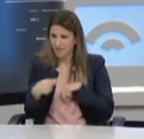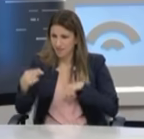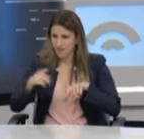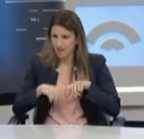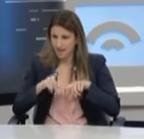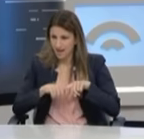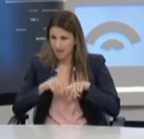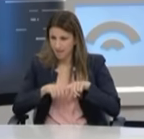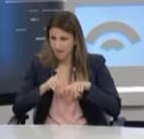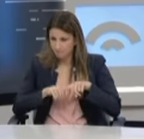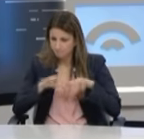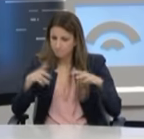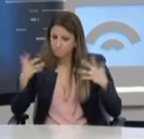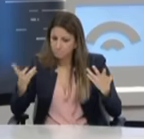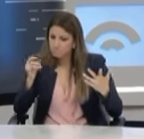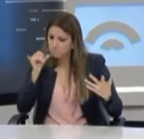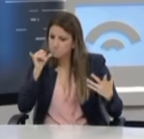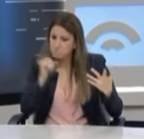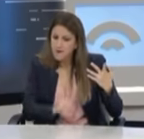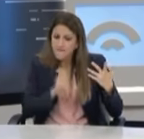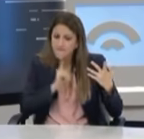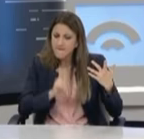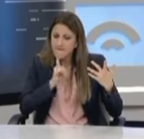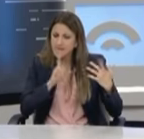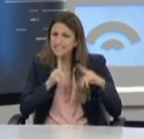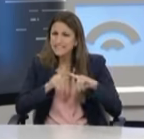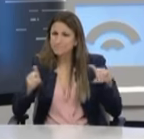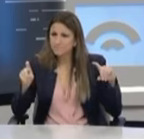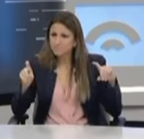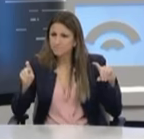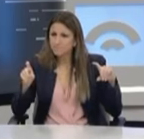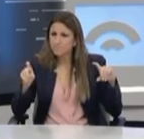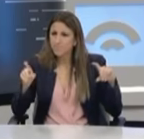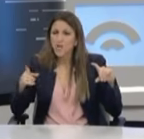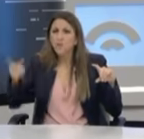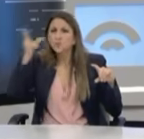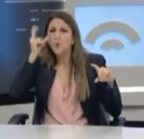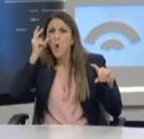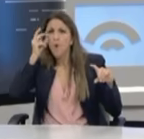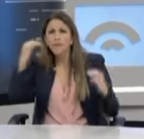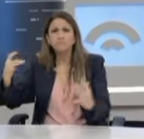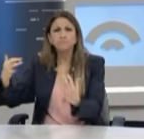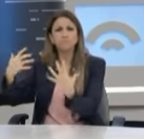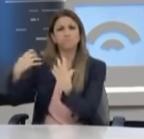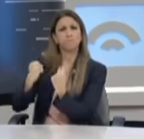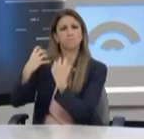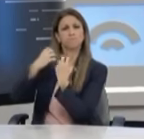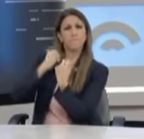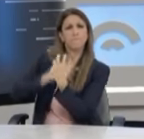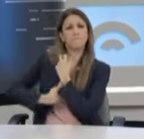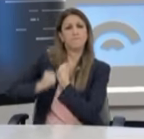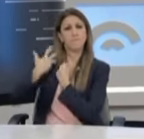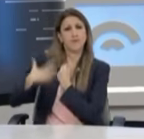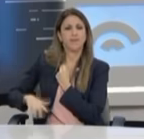την Ελλάδα ήταν πάντα η επεκτατική προπαγάνδα των Σκοπίων με αιχμή